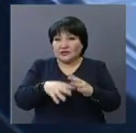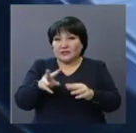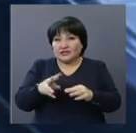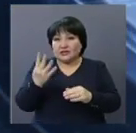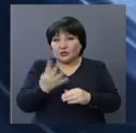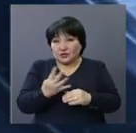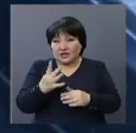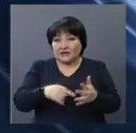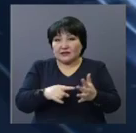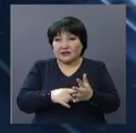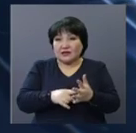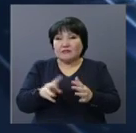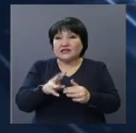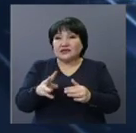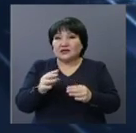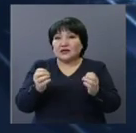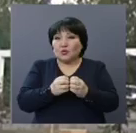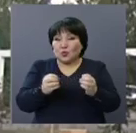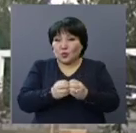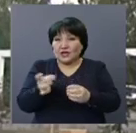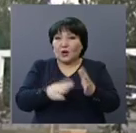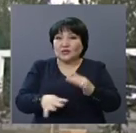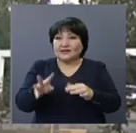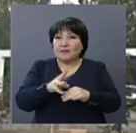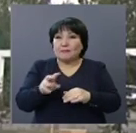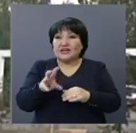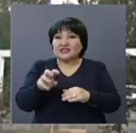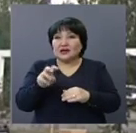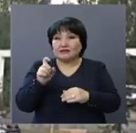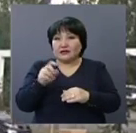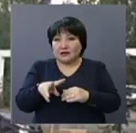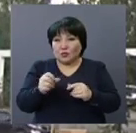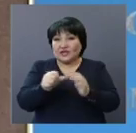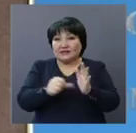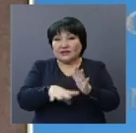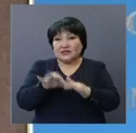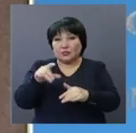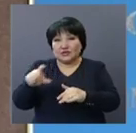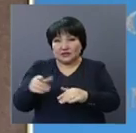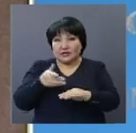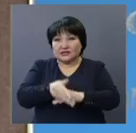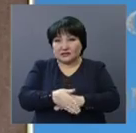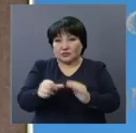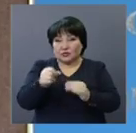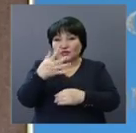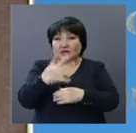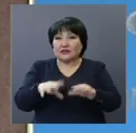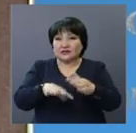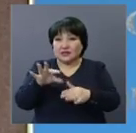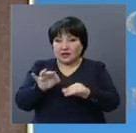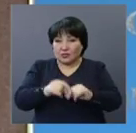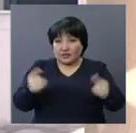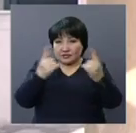қалалық мәслихатқа 10 және аудандық мәслихатқа 16 депутат өтті. Орталық сайлау комиссиясының мәліметінше сайлау